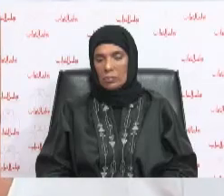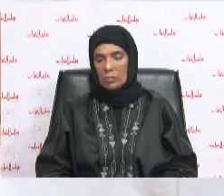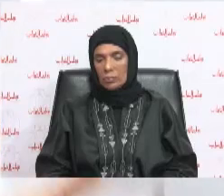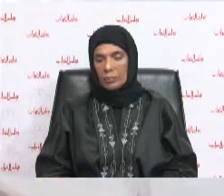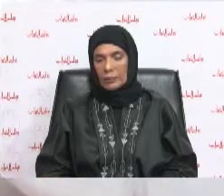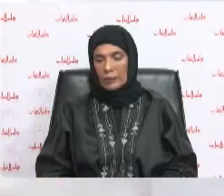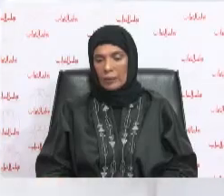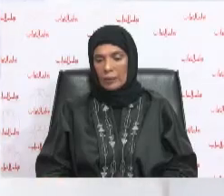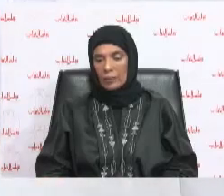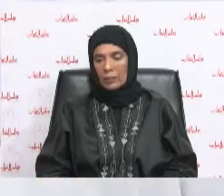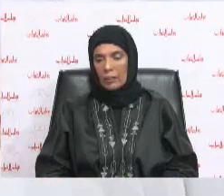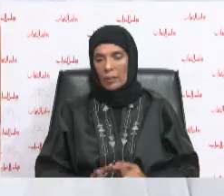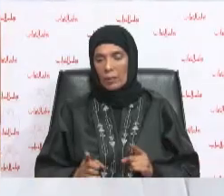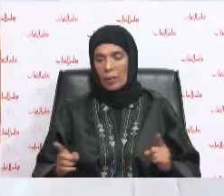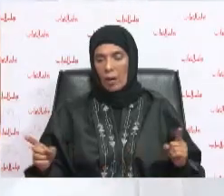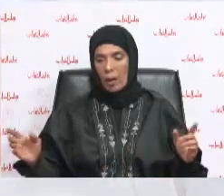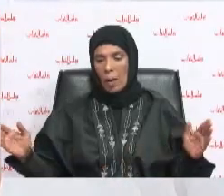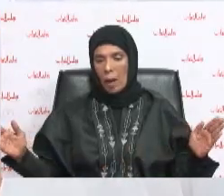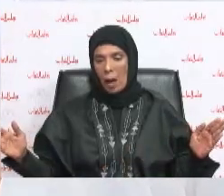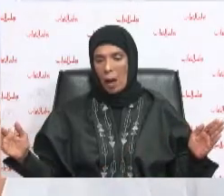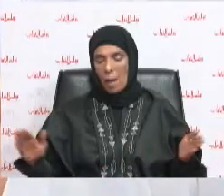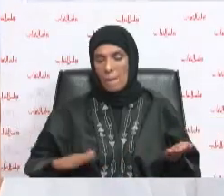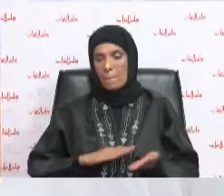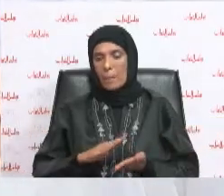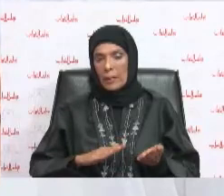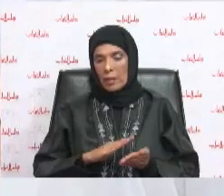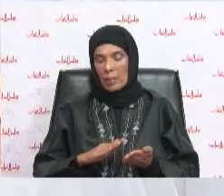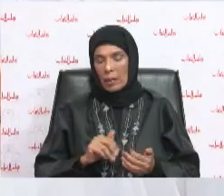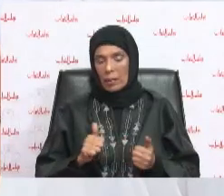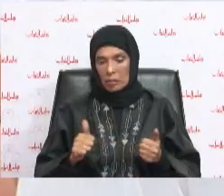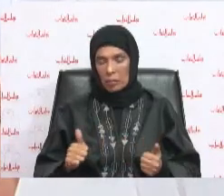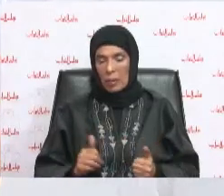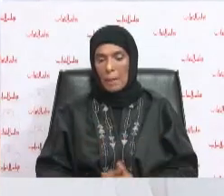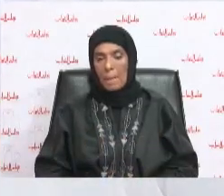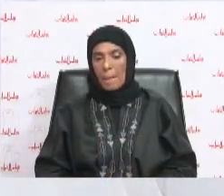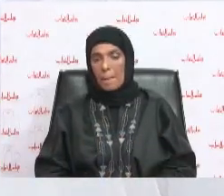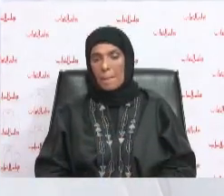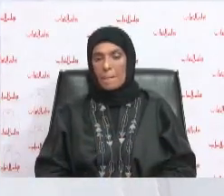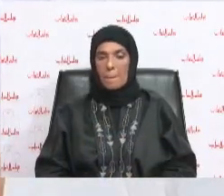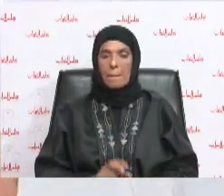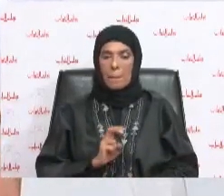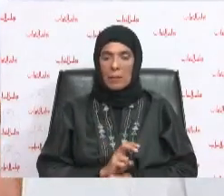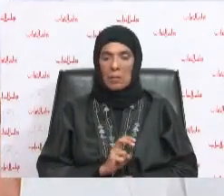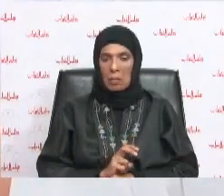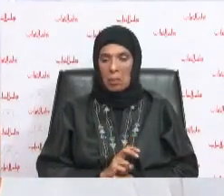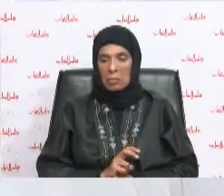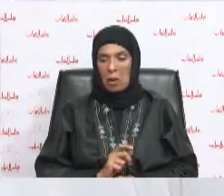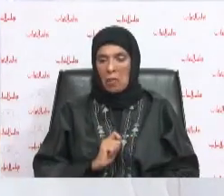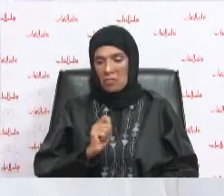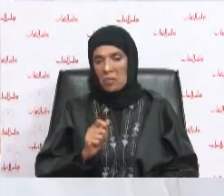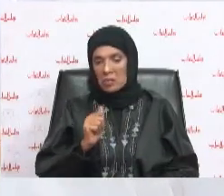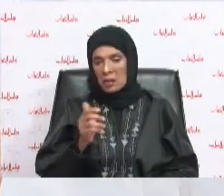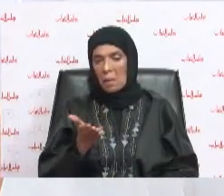صغيرة عليك أخذ أكبر منها، يعني أعطوه ميزات أحسن. قرض ولا الأخذ اللي تبيه قرض